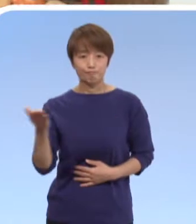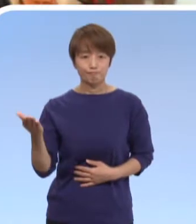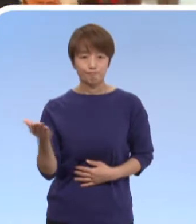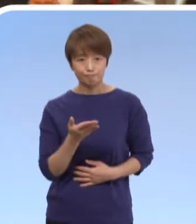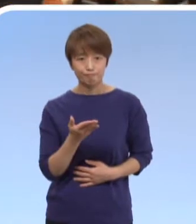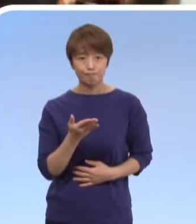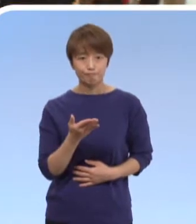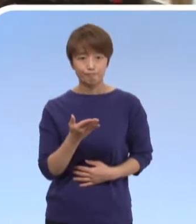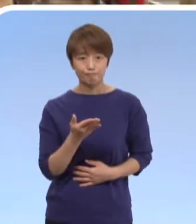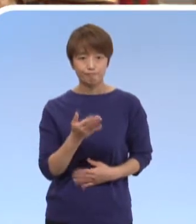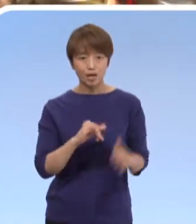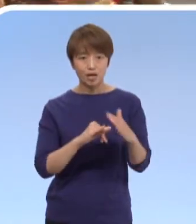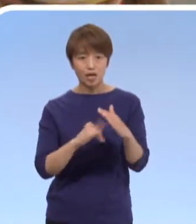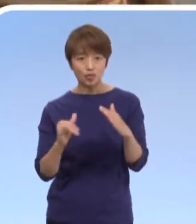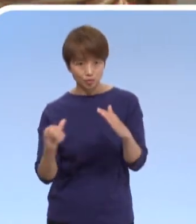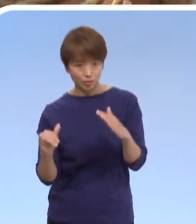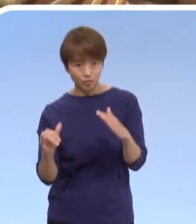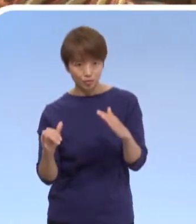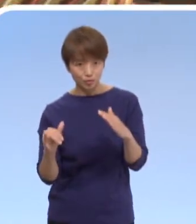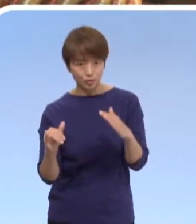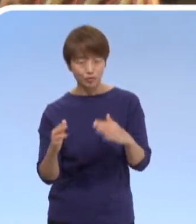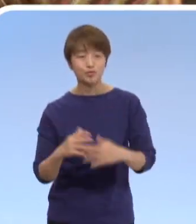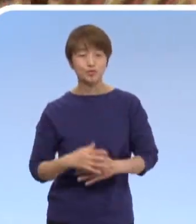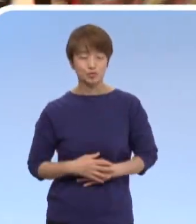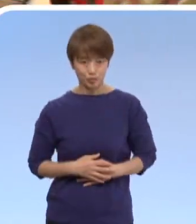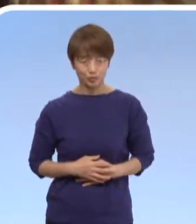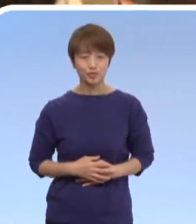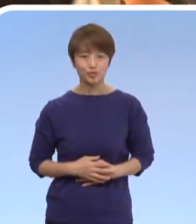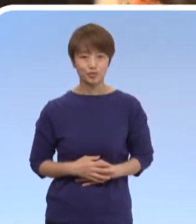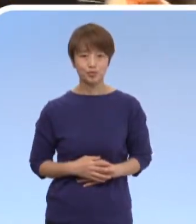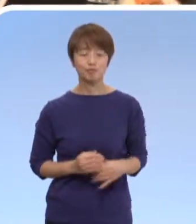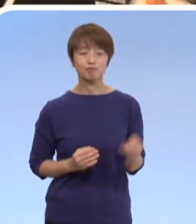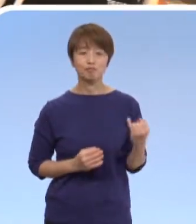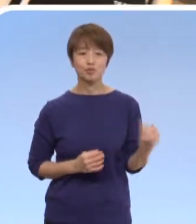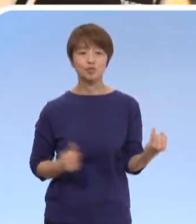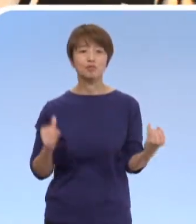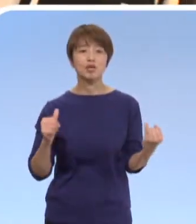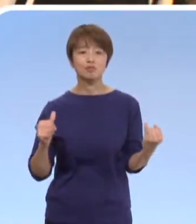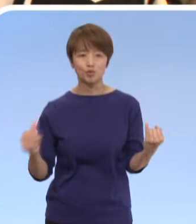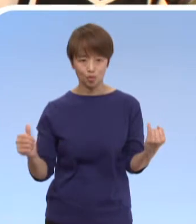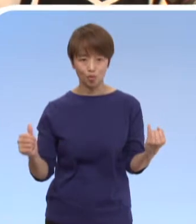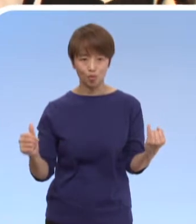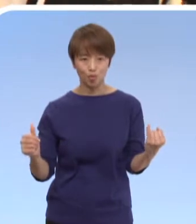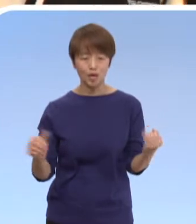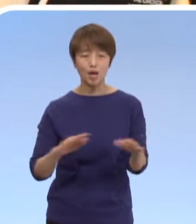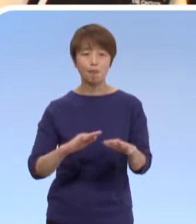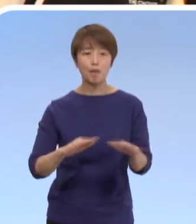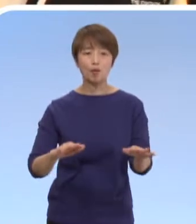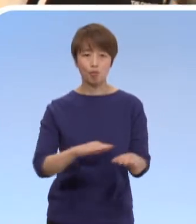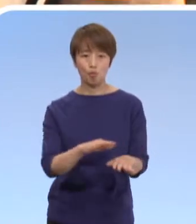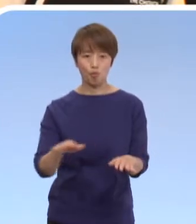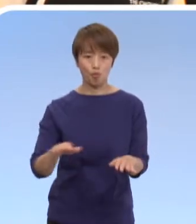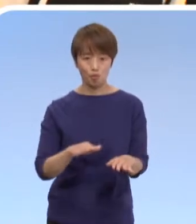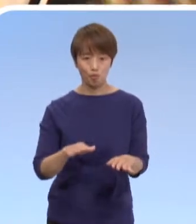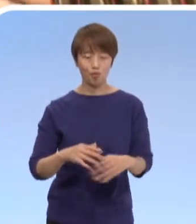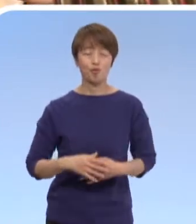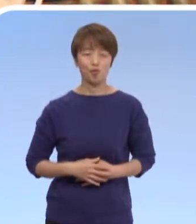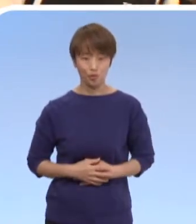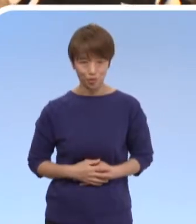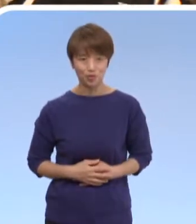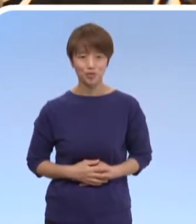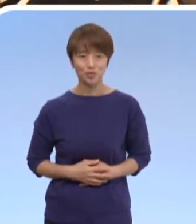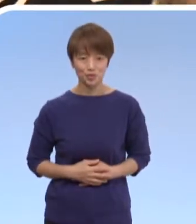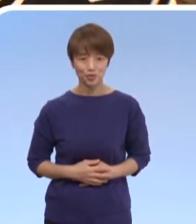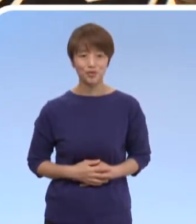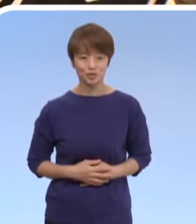よ。皆さんは ご家族ですか。 私の娘と息子で子供たちです。